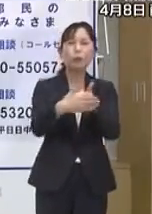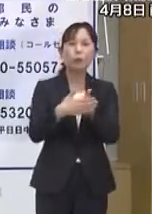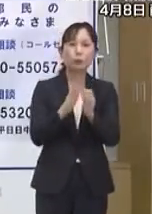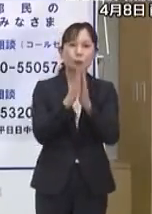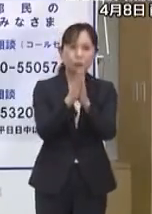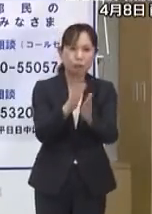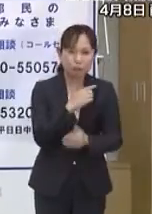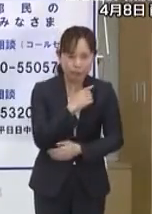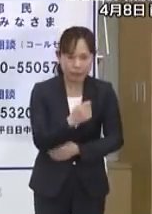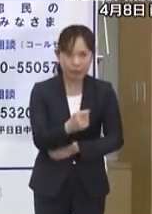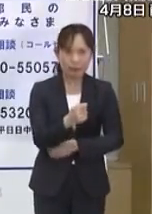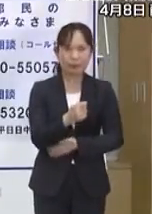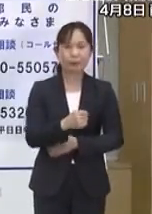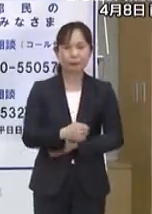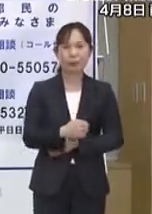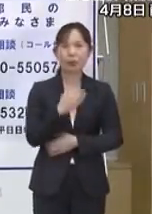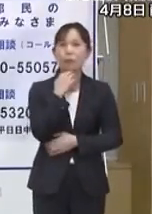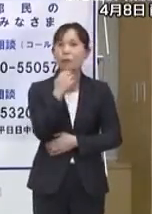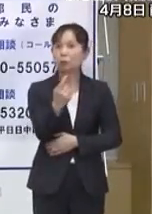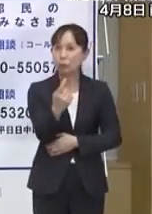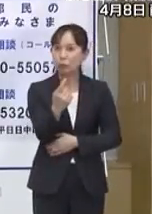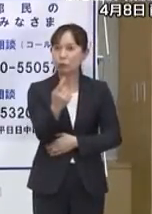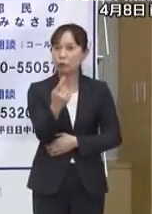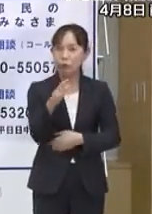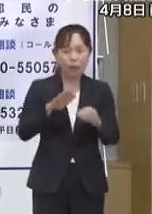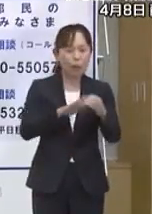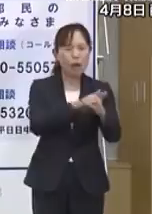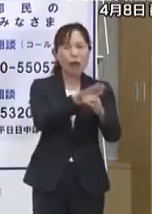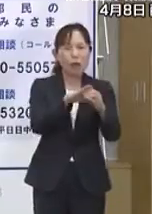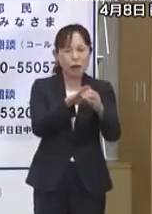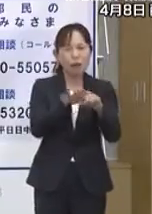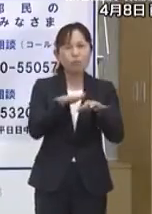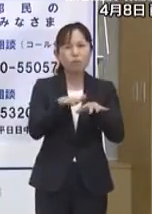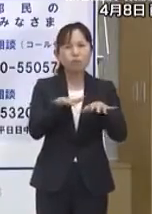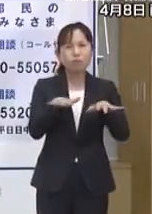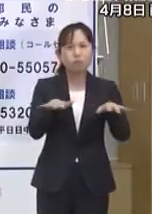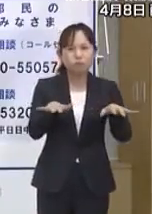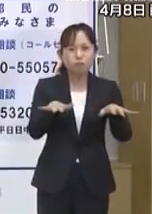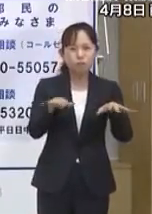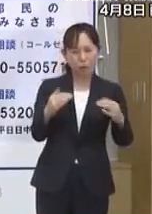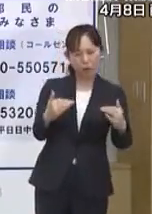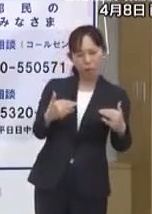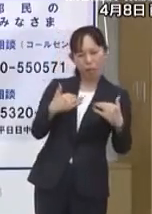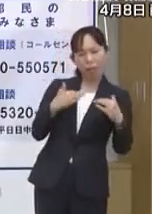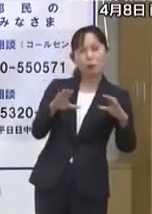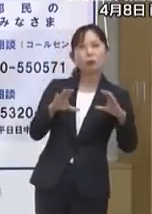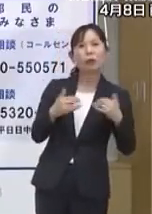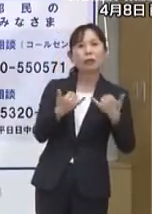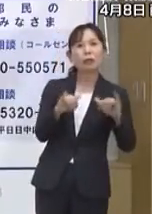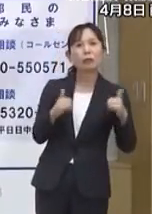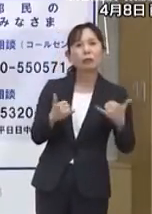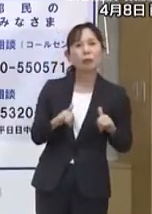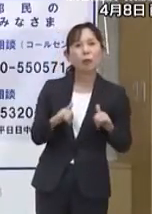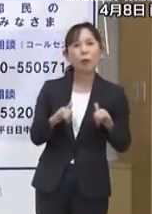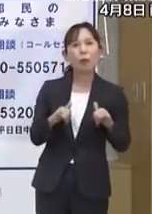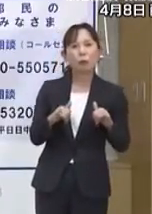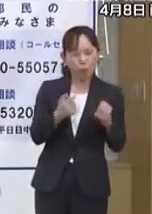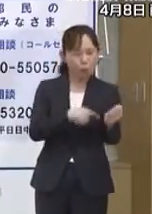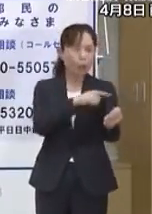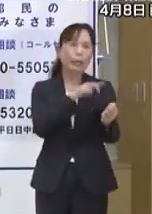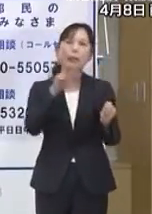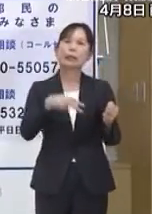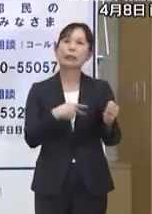願いしますもう一つは新型コロナウイルスの蔓延の影響を受けた方々の行政的な権利や